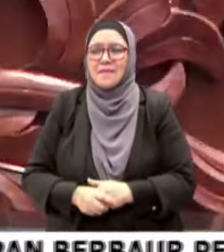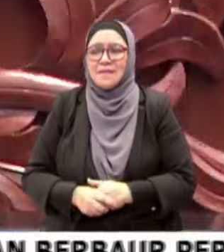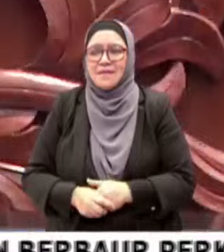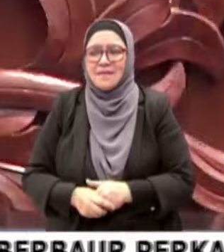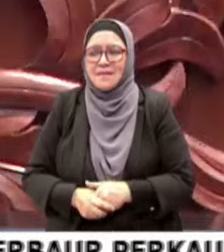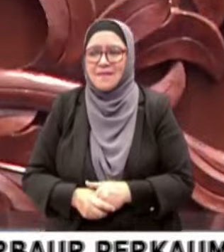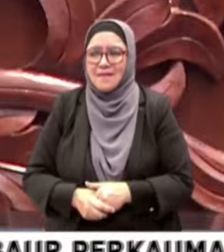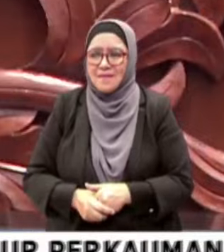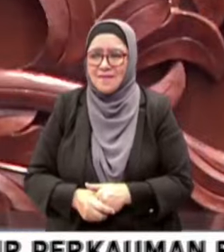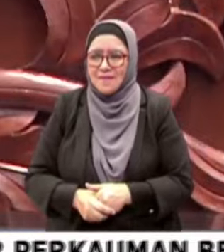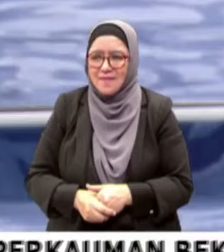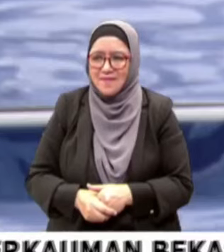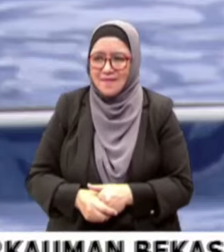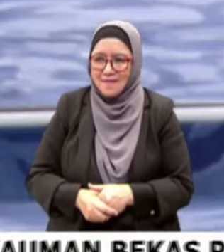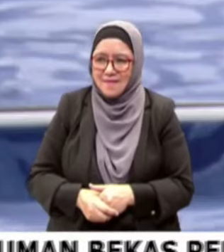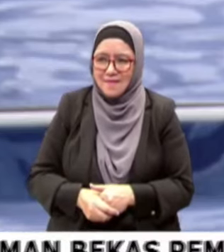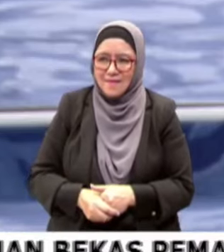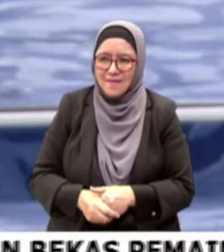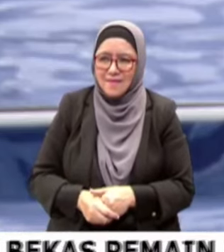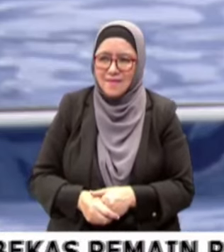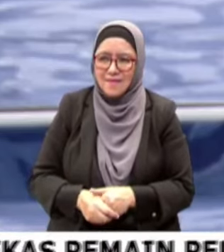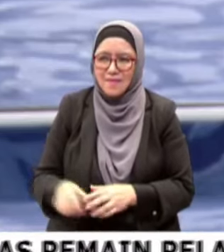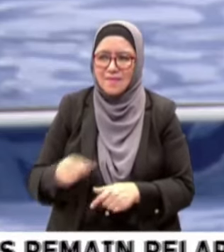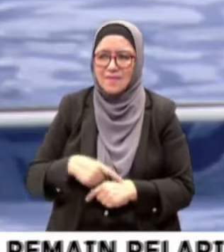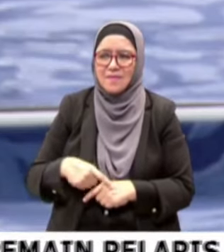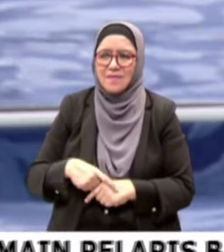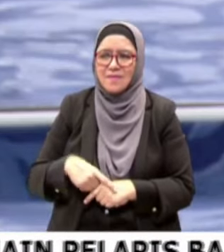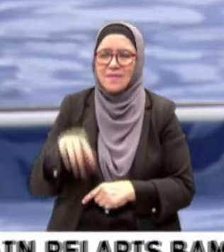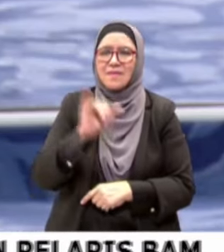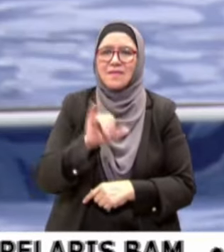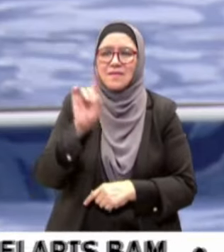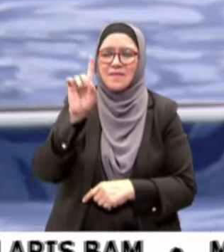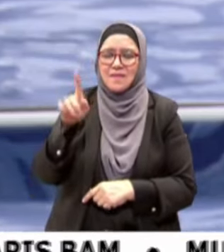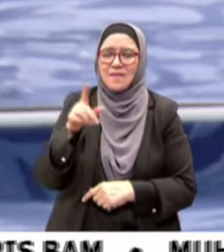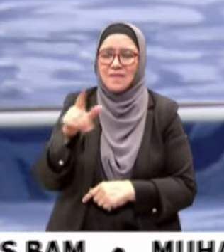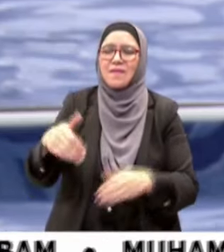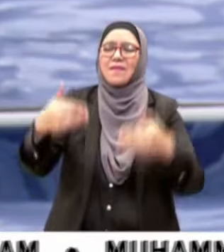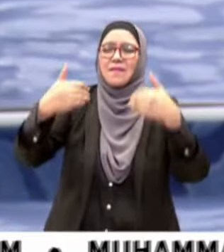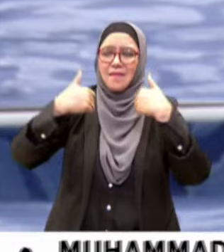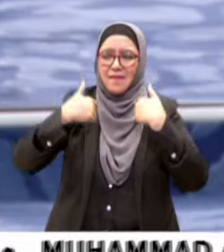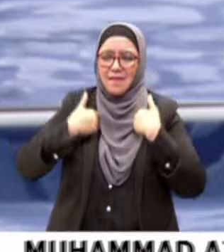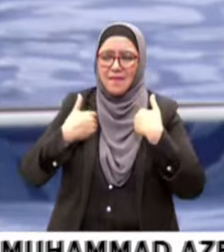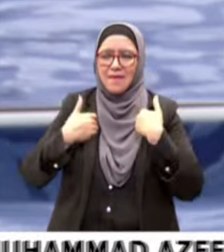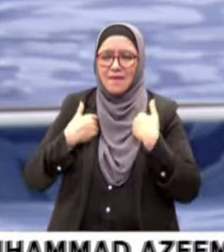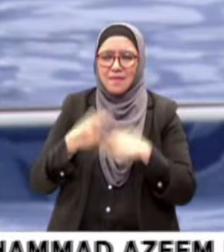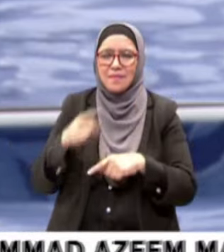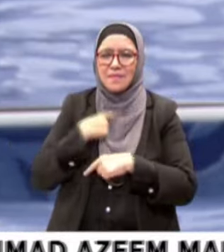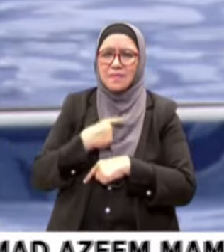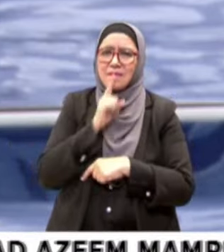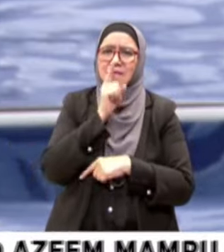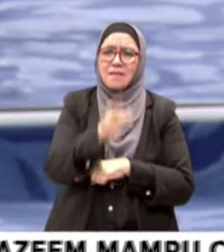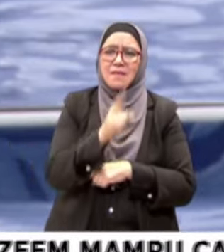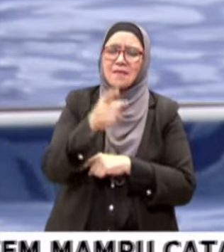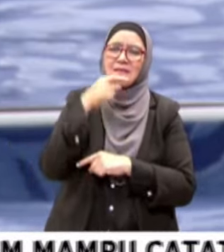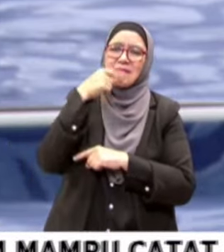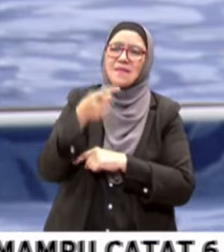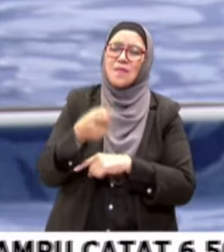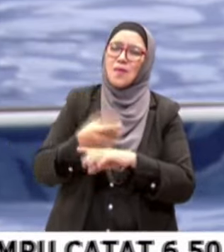itu pengungsi Ada kebenaran menyatakan bahwa semasa kerajaan